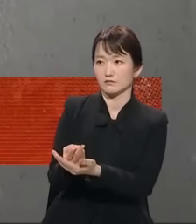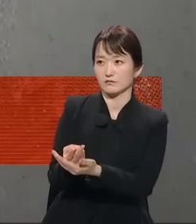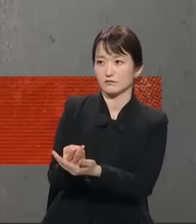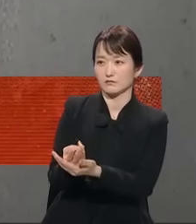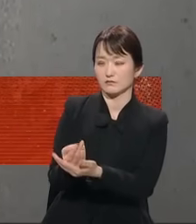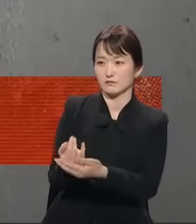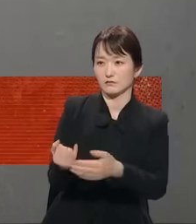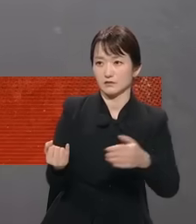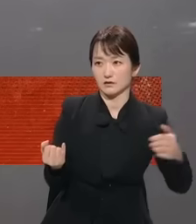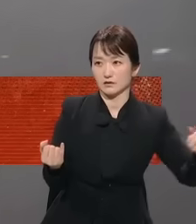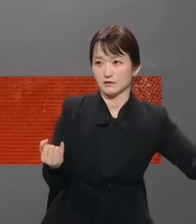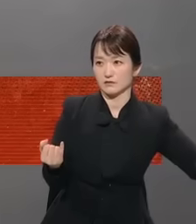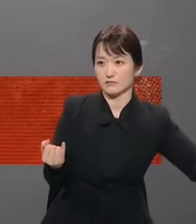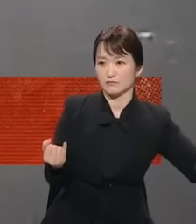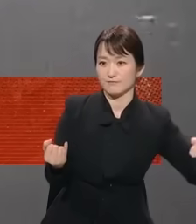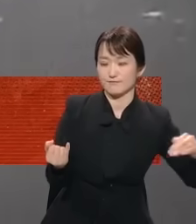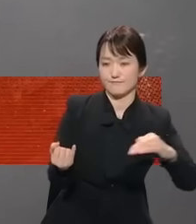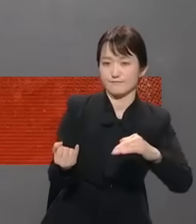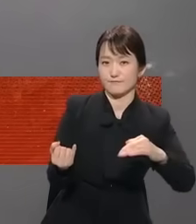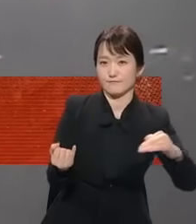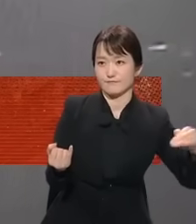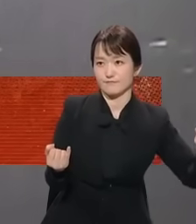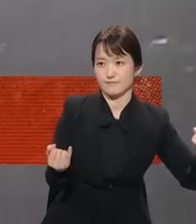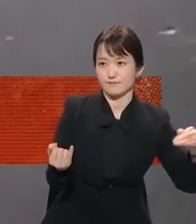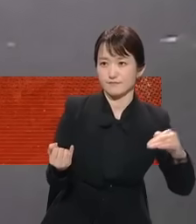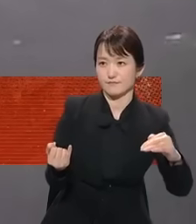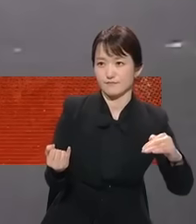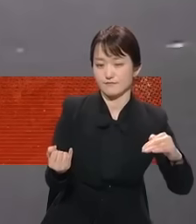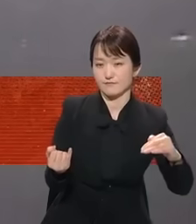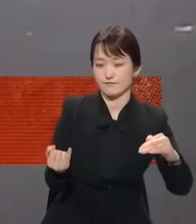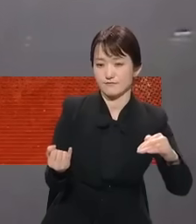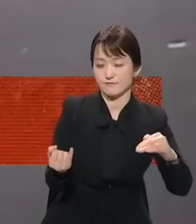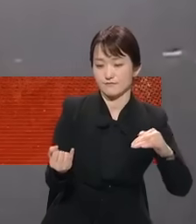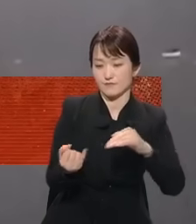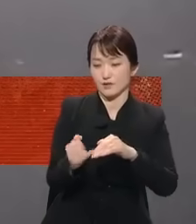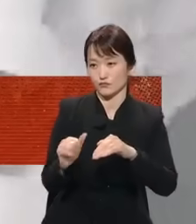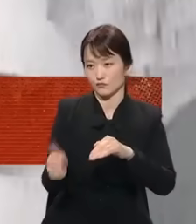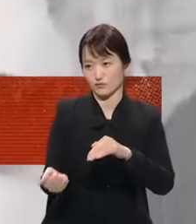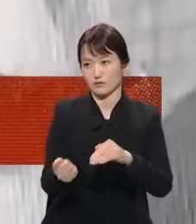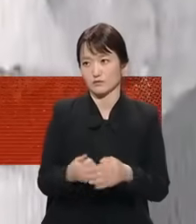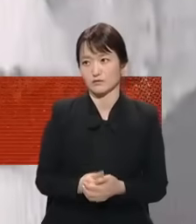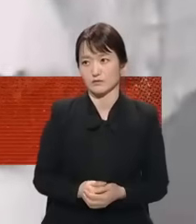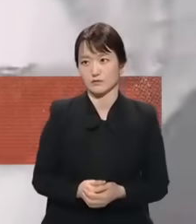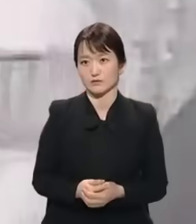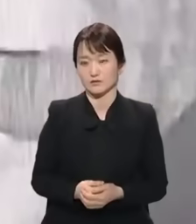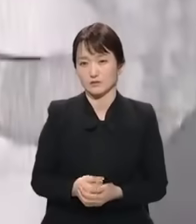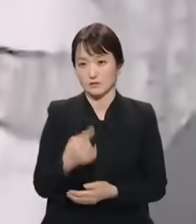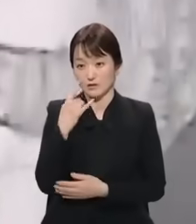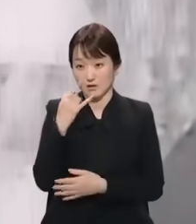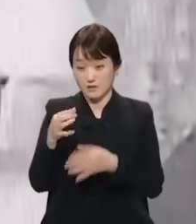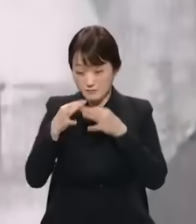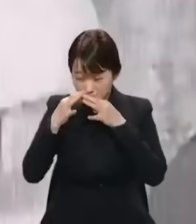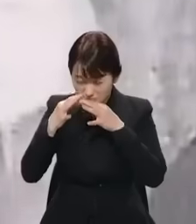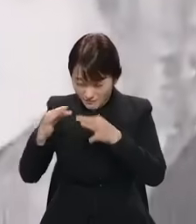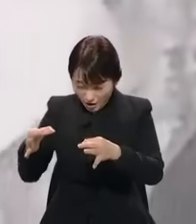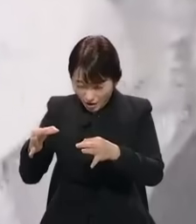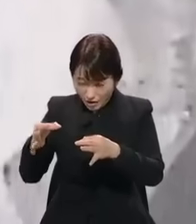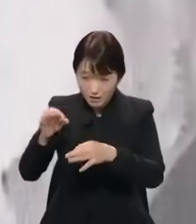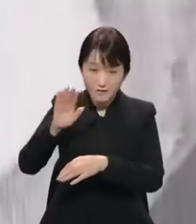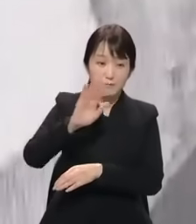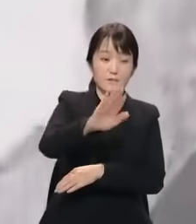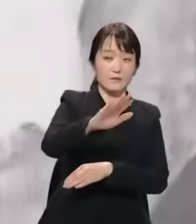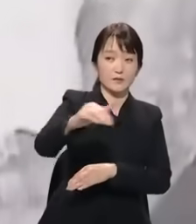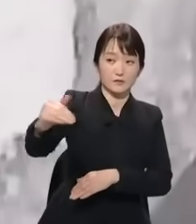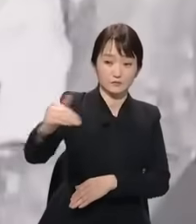이렇게 밀어서 이 죽이겠다 이런 얘기를 했다라는 겁니다. 근데 저 상황에서 이제 어머니가 비명을 지르고 반대쪽에서 다른 차도